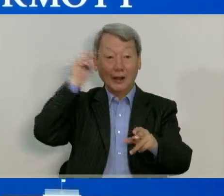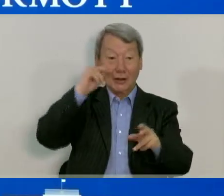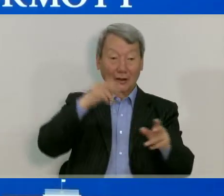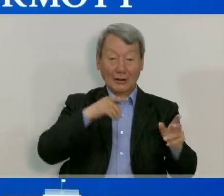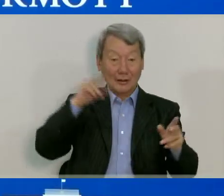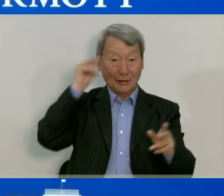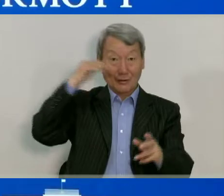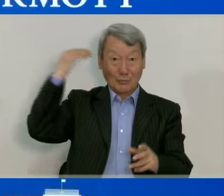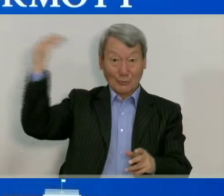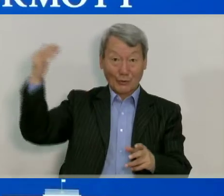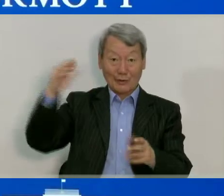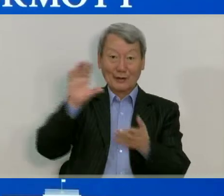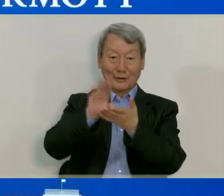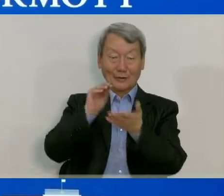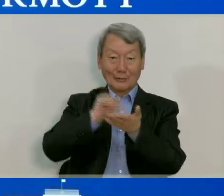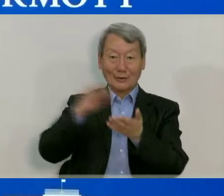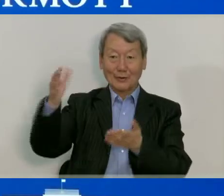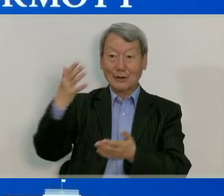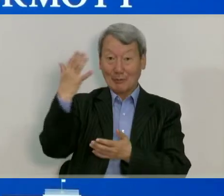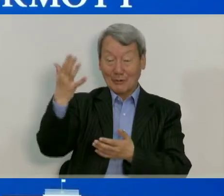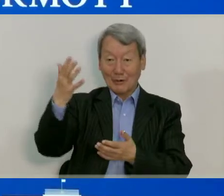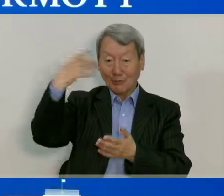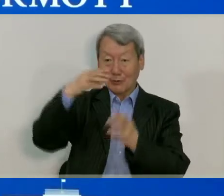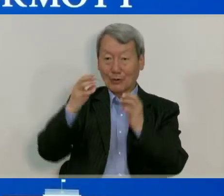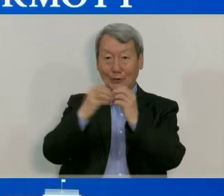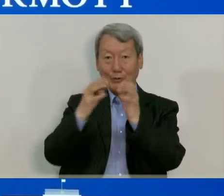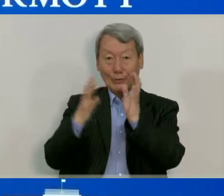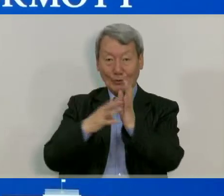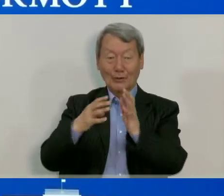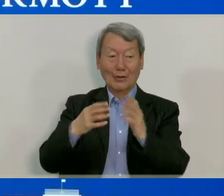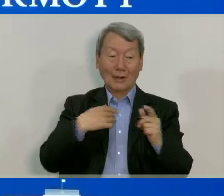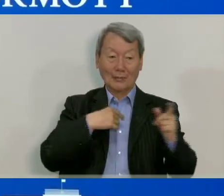эл республикасында 5.9% болгон,